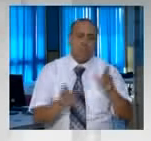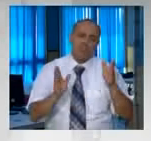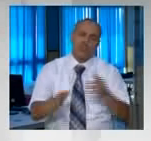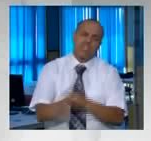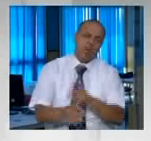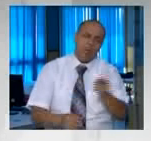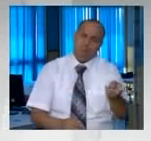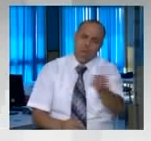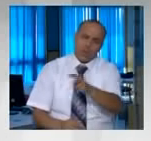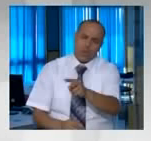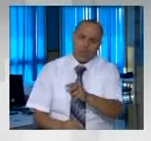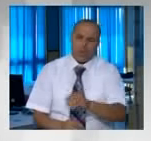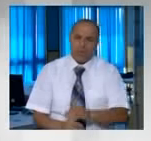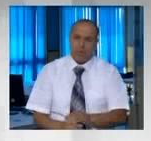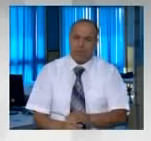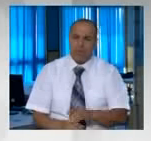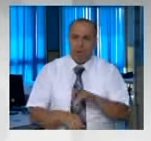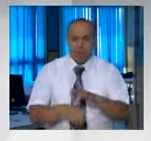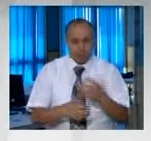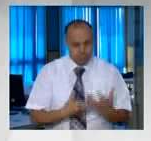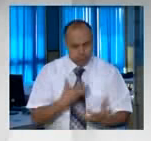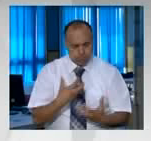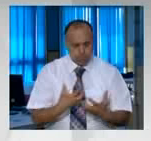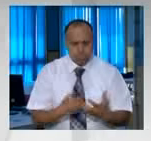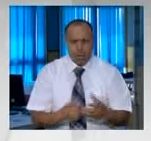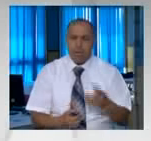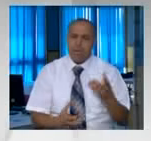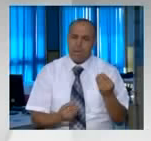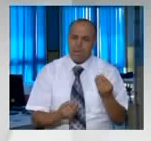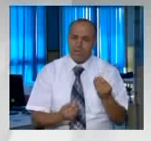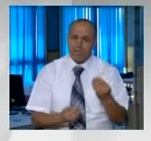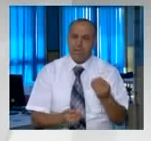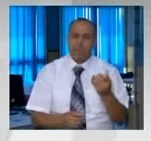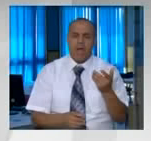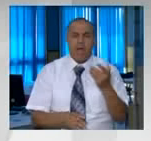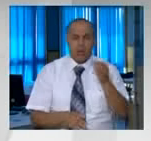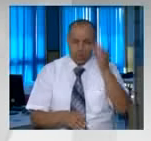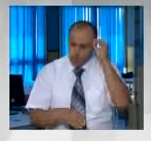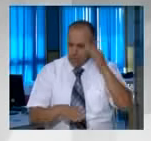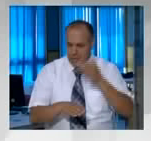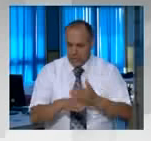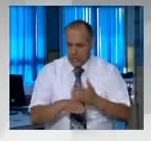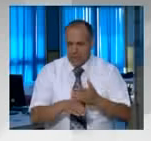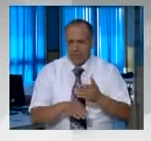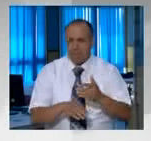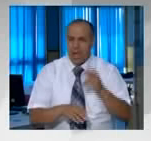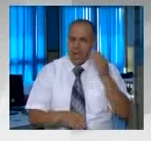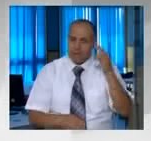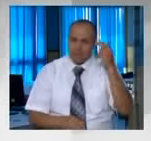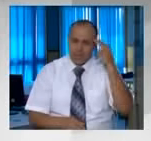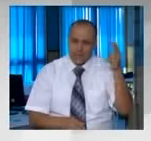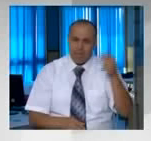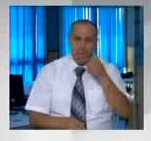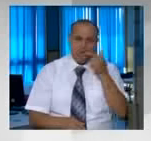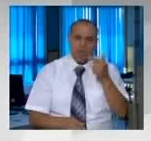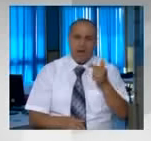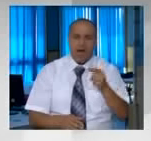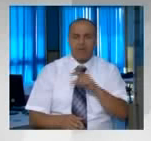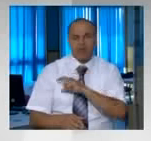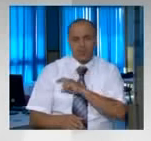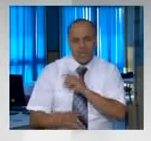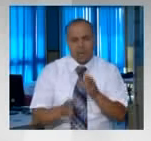أخرى، منهم الإصابات والحروق البليغة بالعروس، مستشفى القصاب، مستشفى الأغال والبقيروان، ومستشفى سهلول